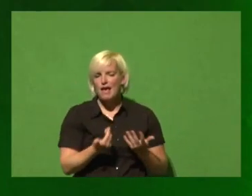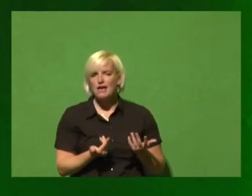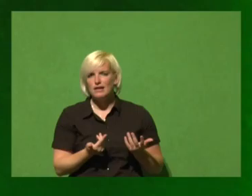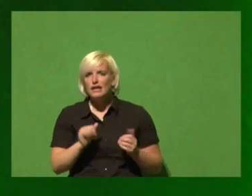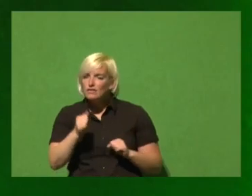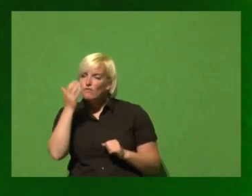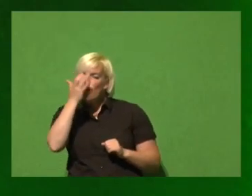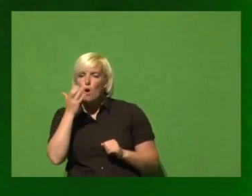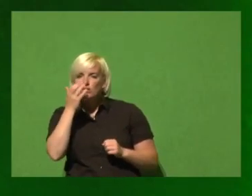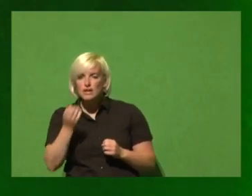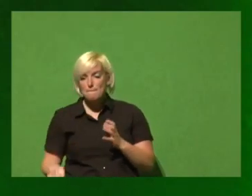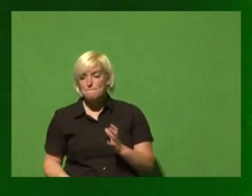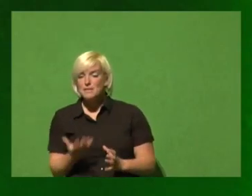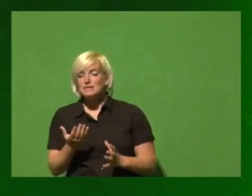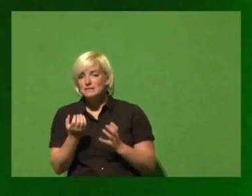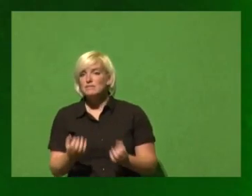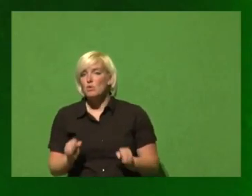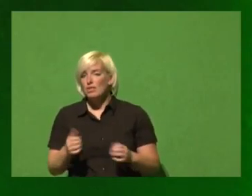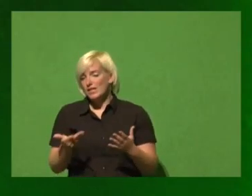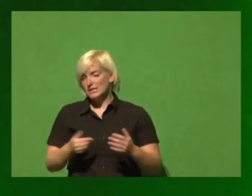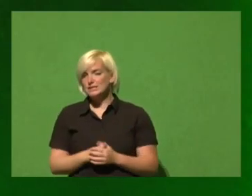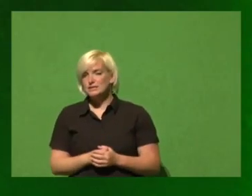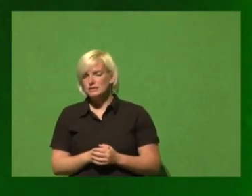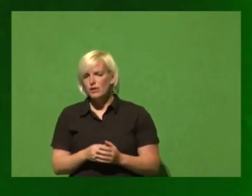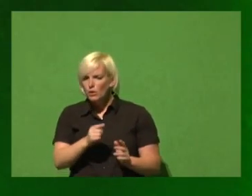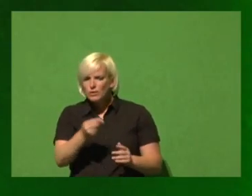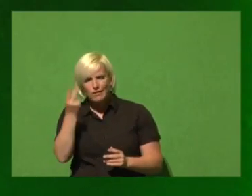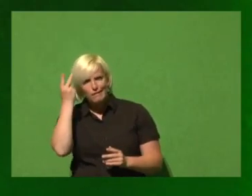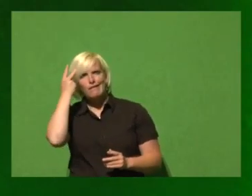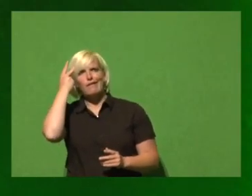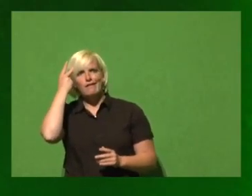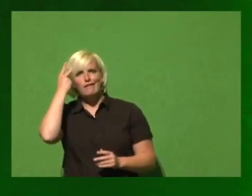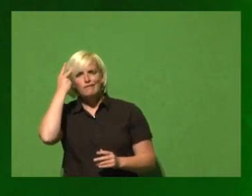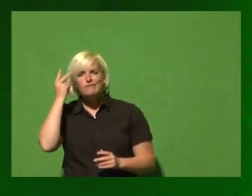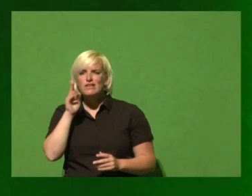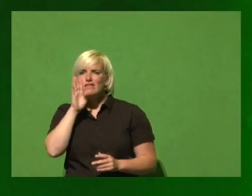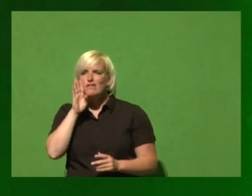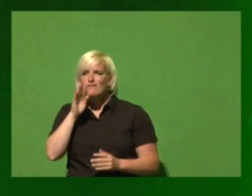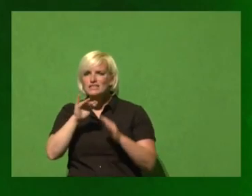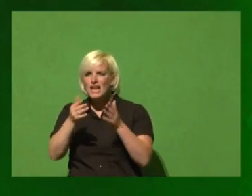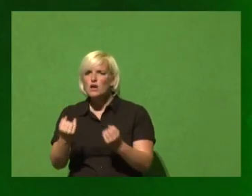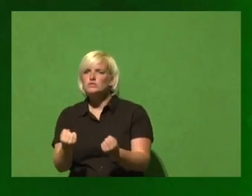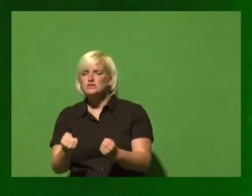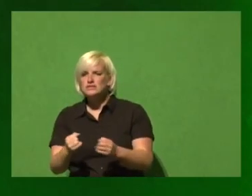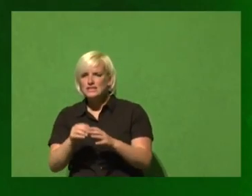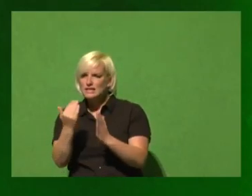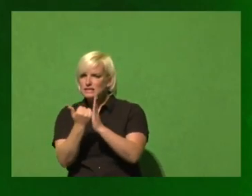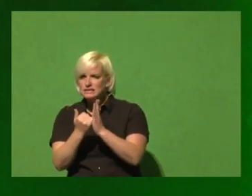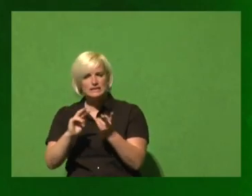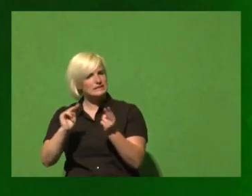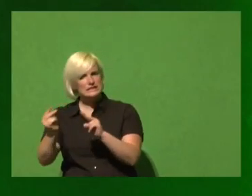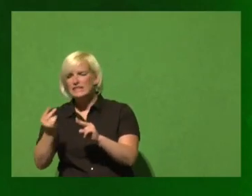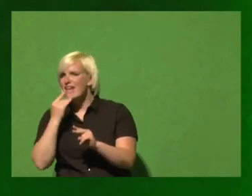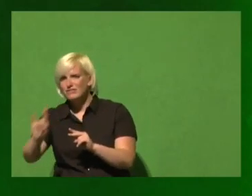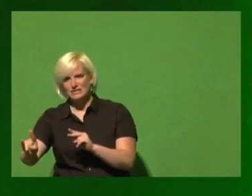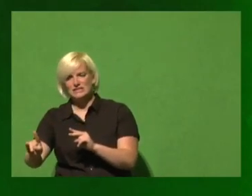kann. Und mit diesem Wissen muss man feststellen, dass keine Novellierung des Wasserhaushaltsgesetzes alle Male besser wäre als diese